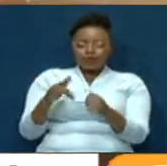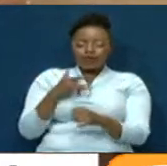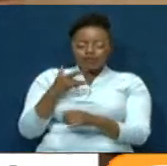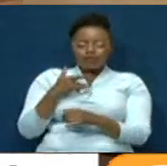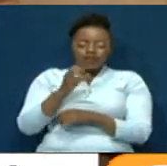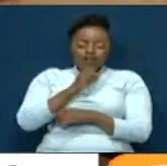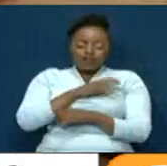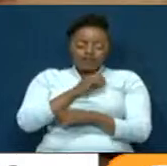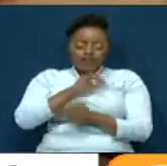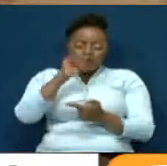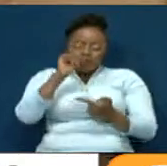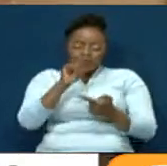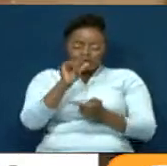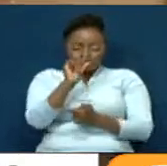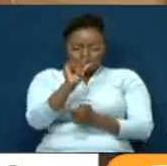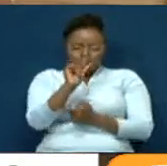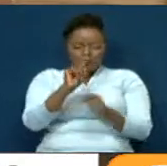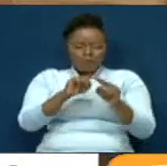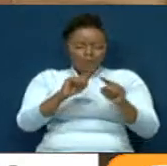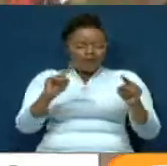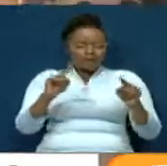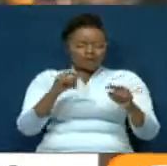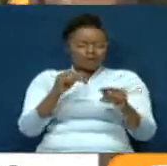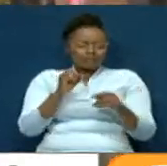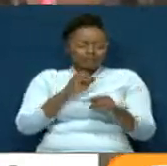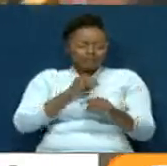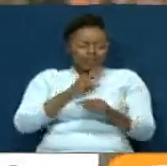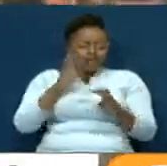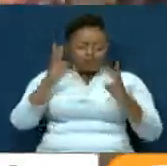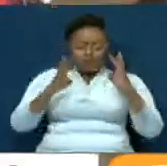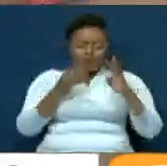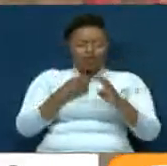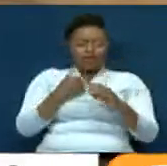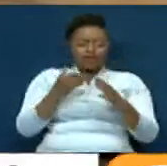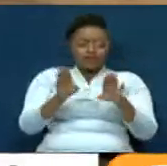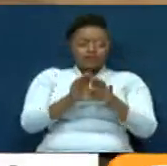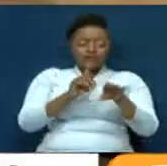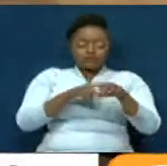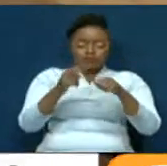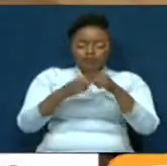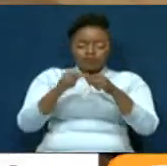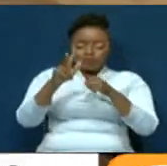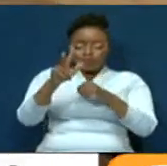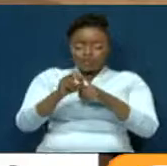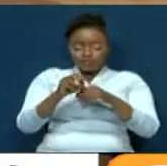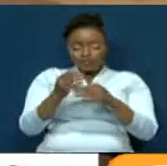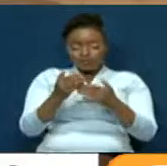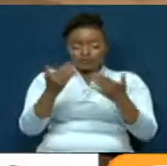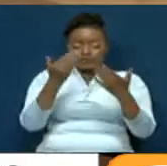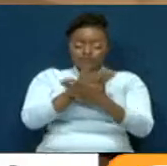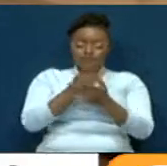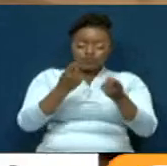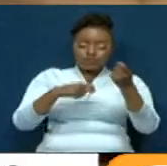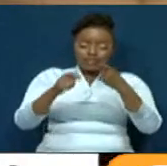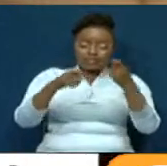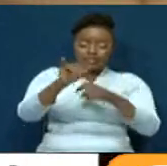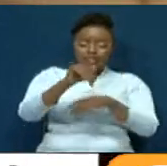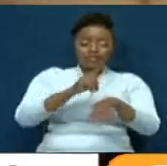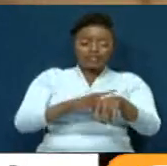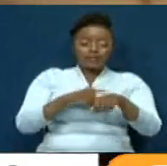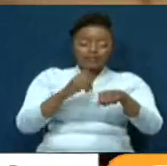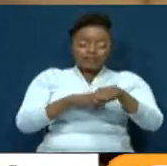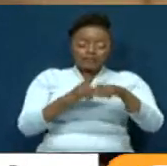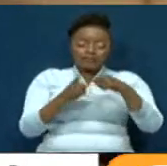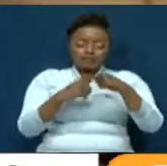woga imepungua kidogo. Though bado tension iko. Tuko nafunga hata saa 1:30. Yeah, na unauza hiyo masaa